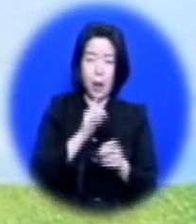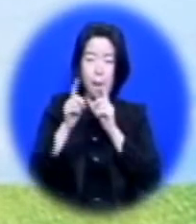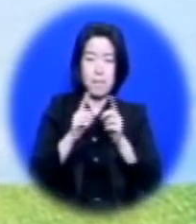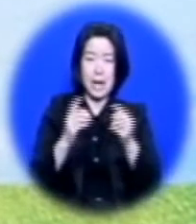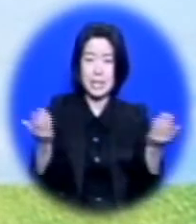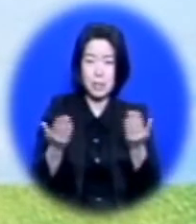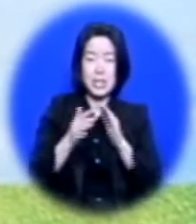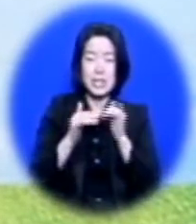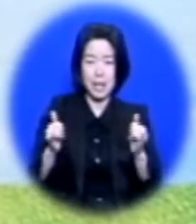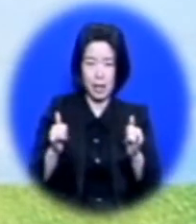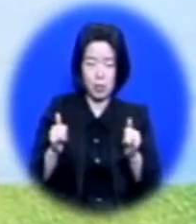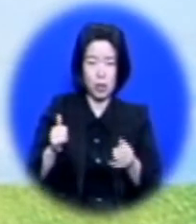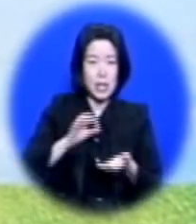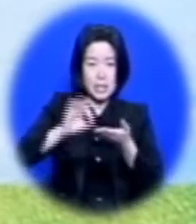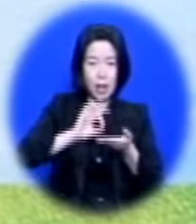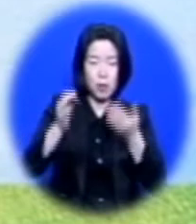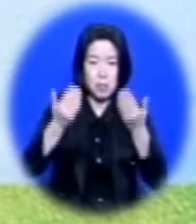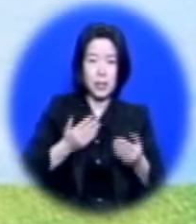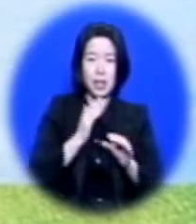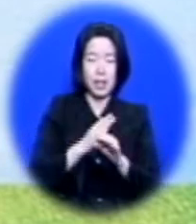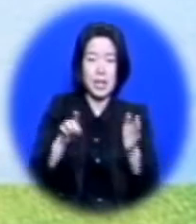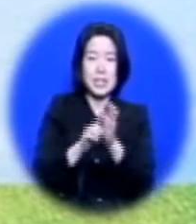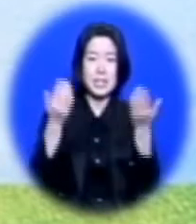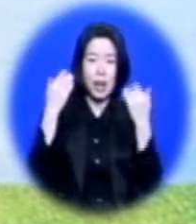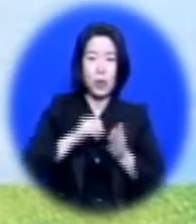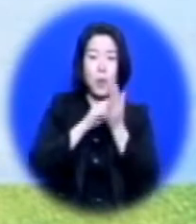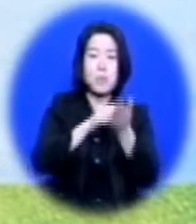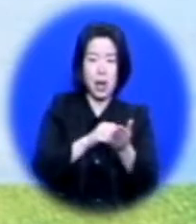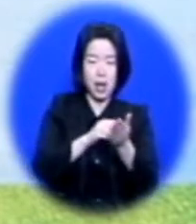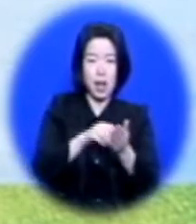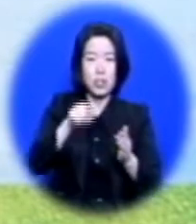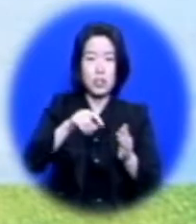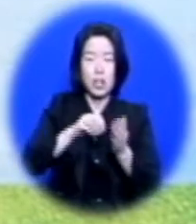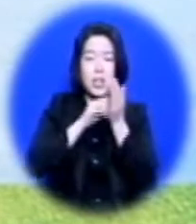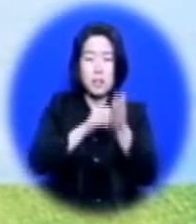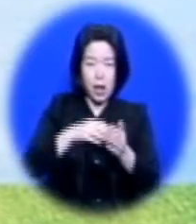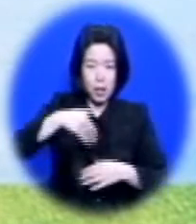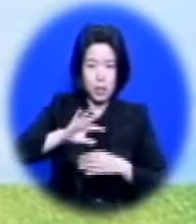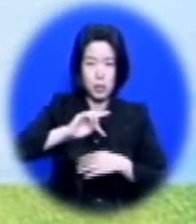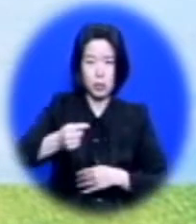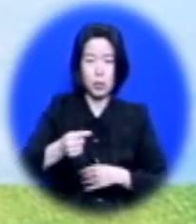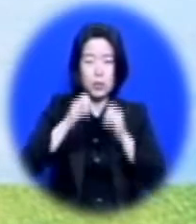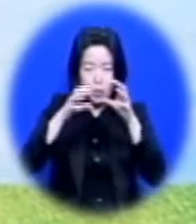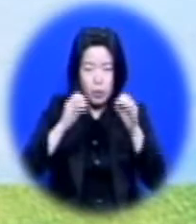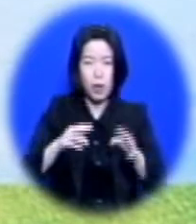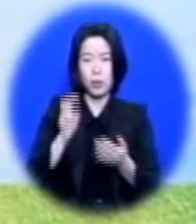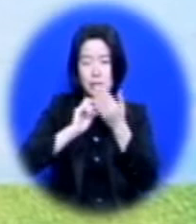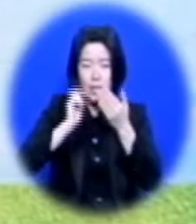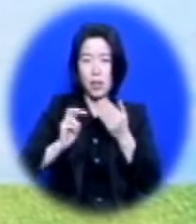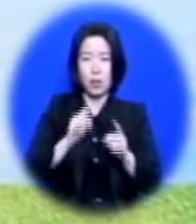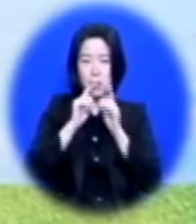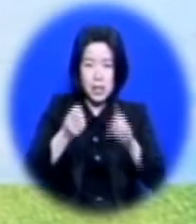하나님 앞에 쓰임 봤다가 신학교를 들어갔어요 신학교 들어가서 도전도 하고 찬양하고 그리고 말씀을